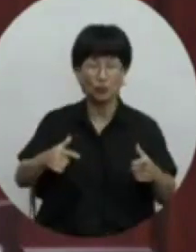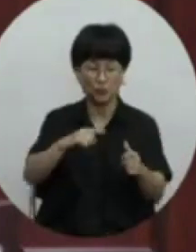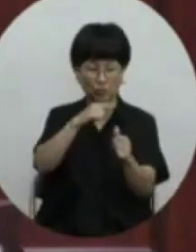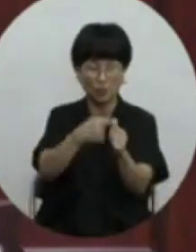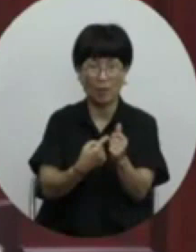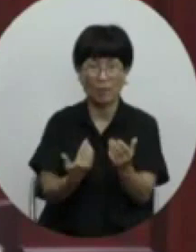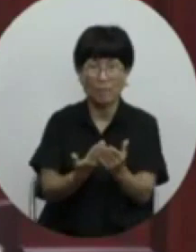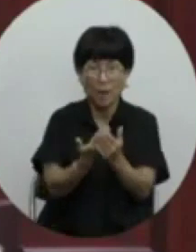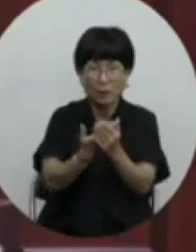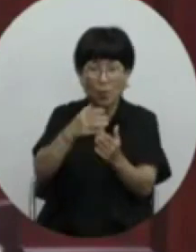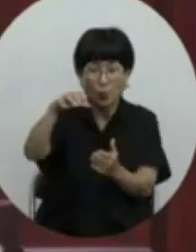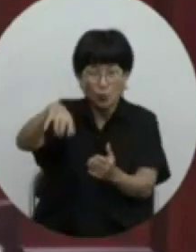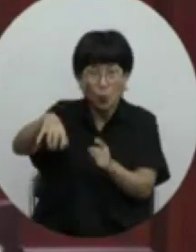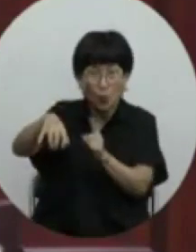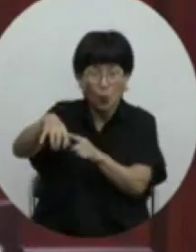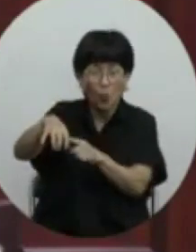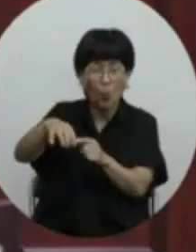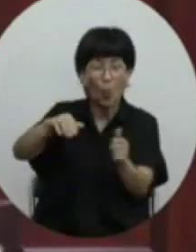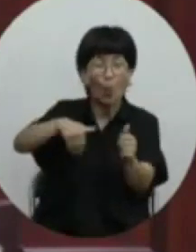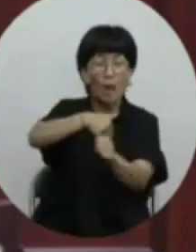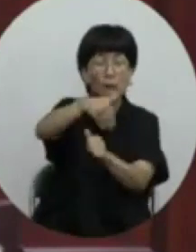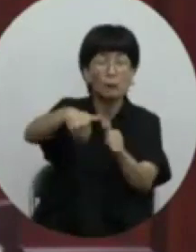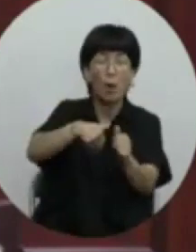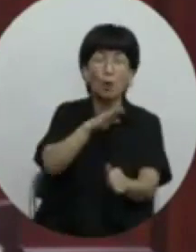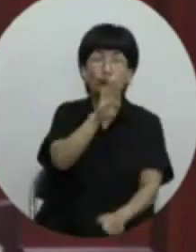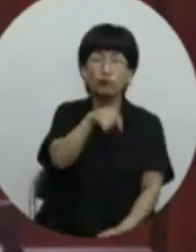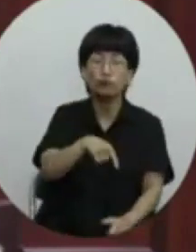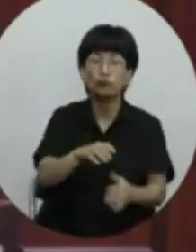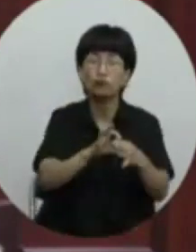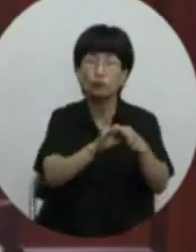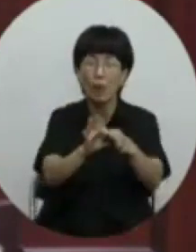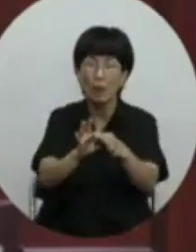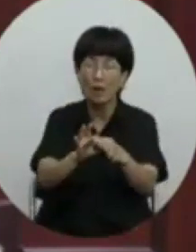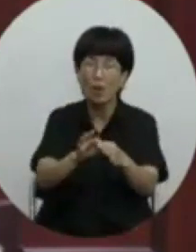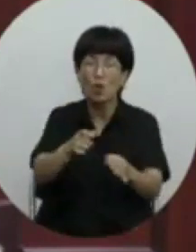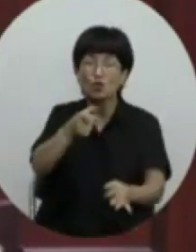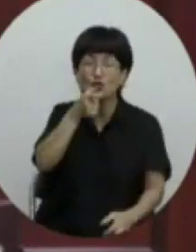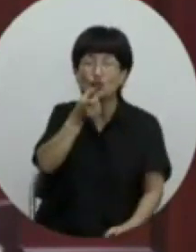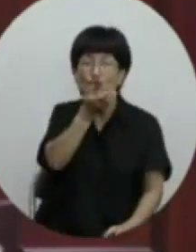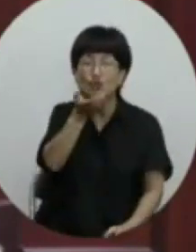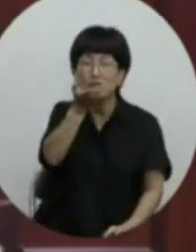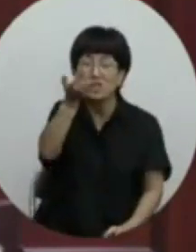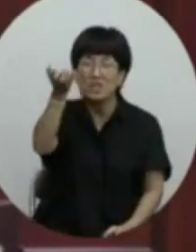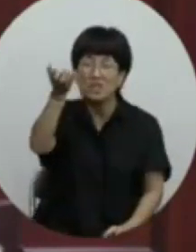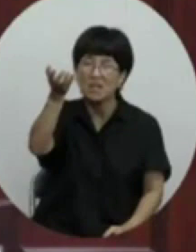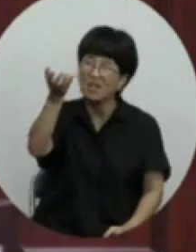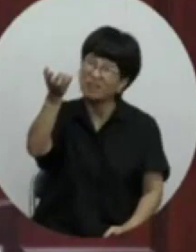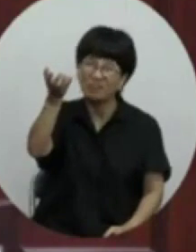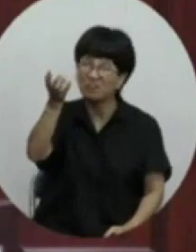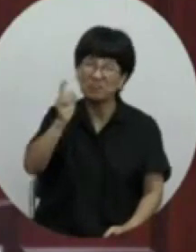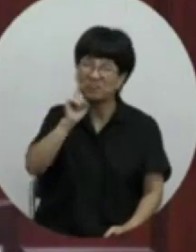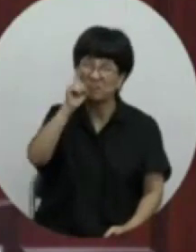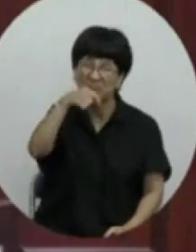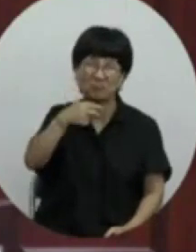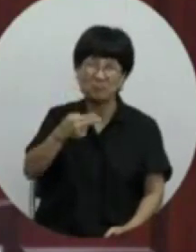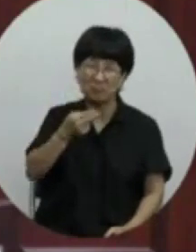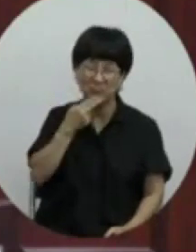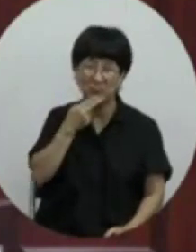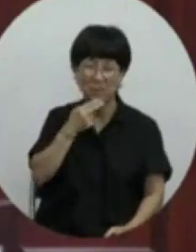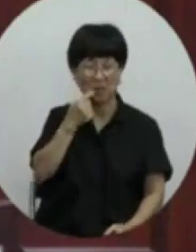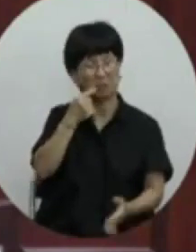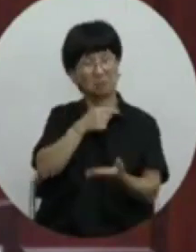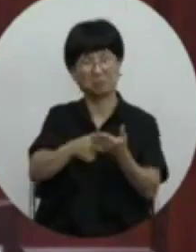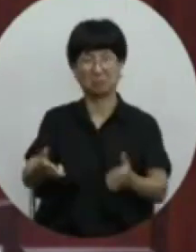발전소 측이나 환경 관련 부처에서는 수증기 자체는 오염 정도가 거의 없는 무해한